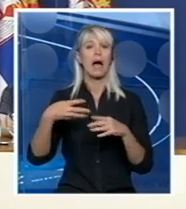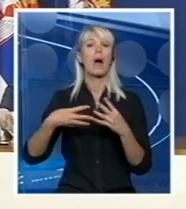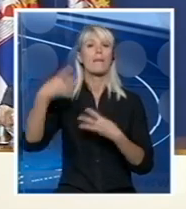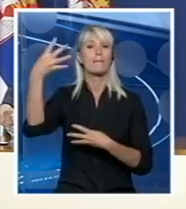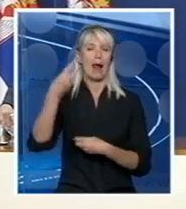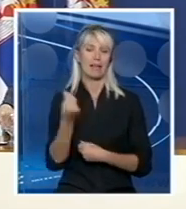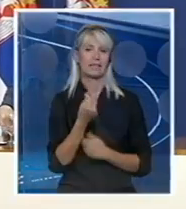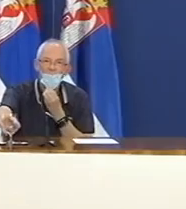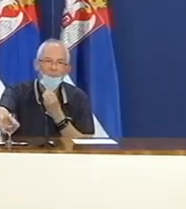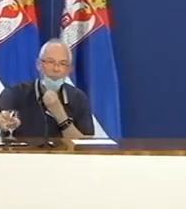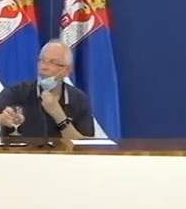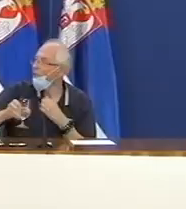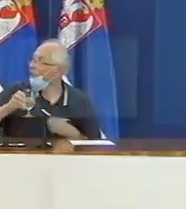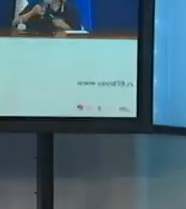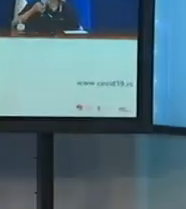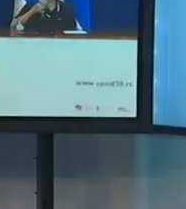svima.